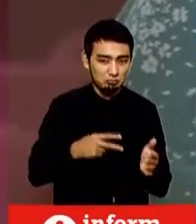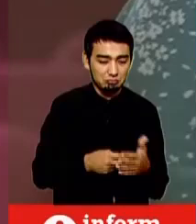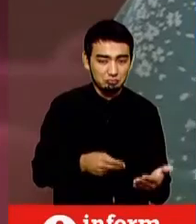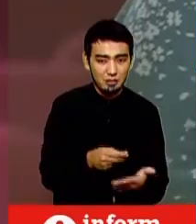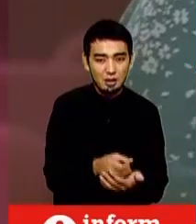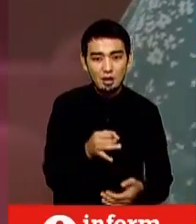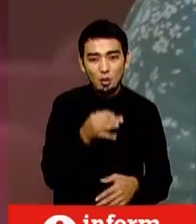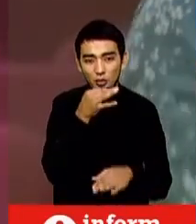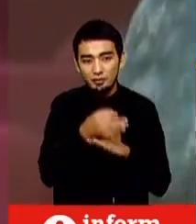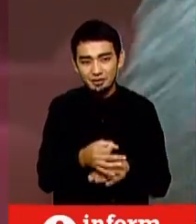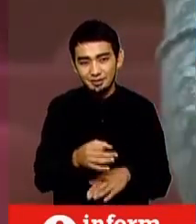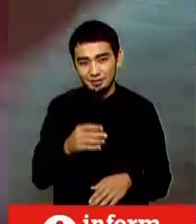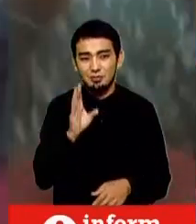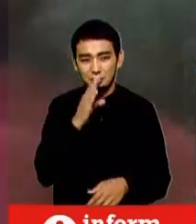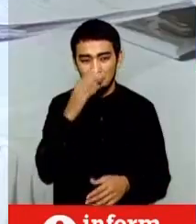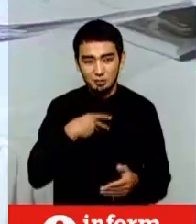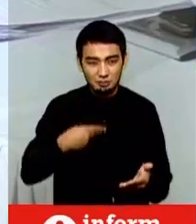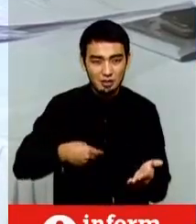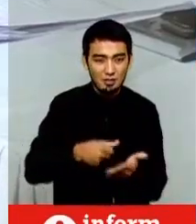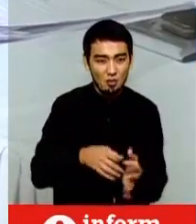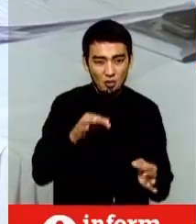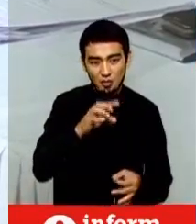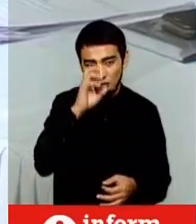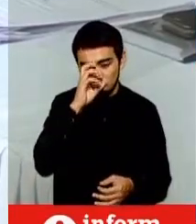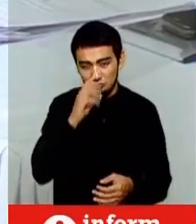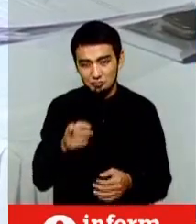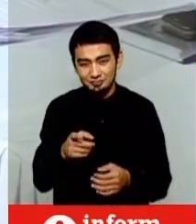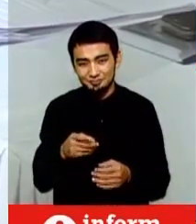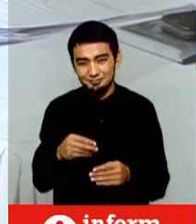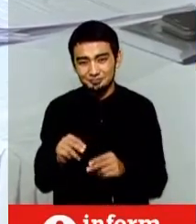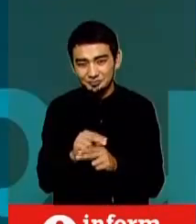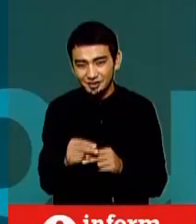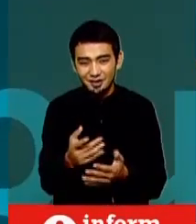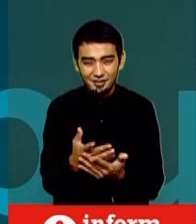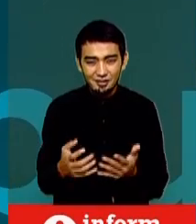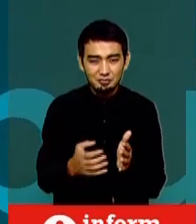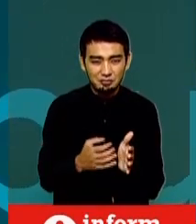жауаптылар ата-аналардың төлемақысы мекеменің қажеттіліктеріне жетпей жатқанын айтады.